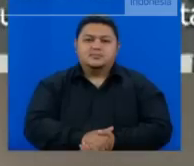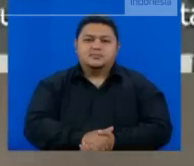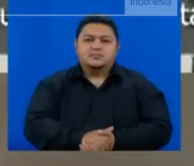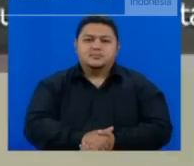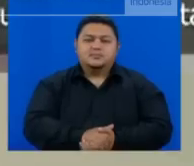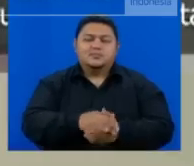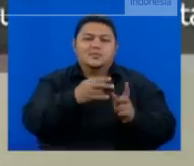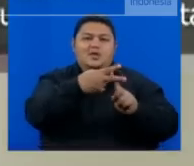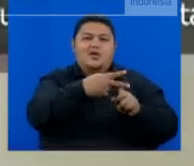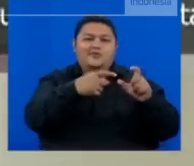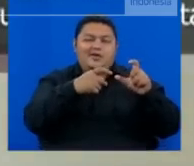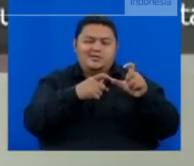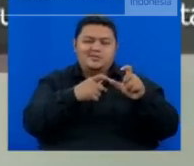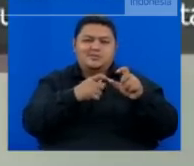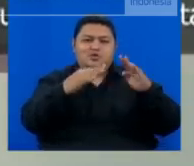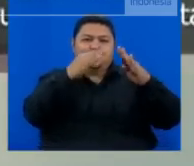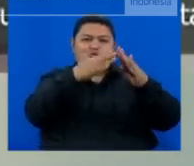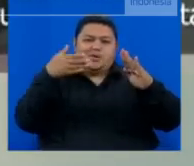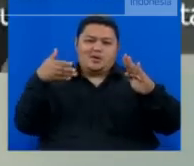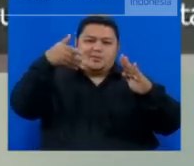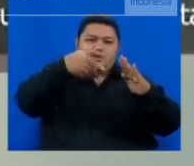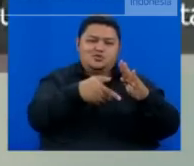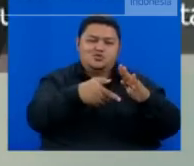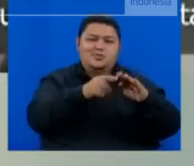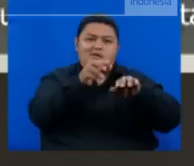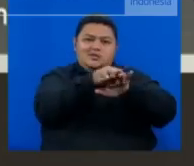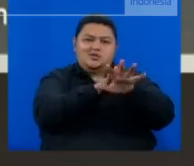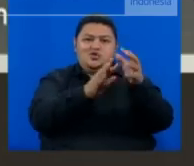FS masuk rumah dinas dengan memakai sarung tangan hitam.